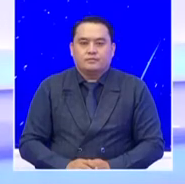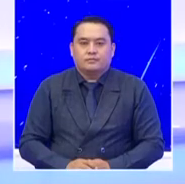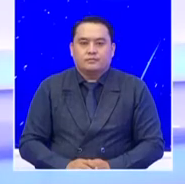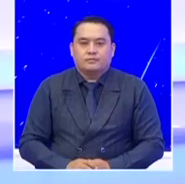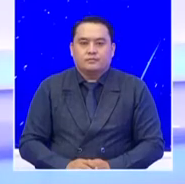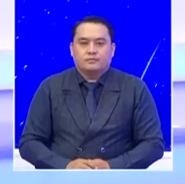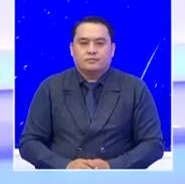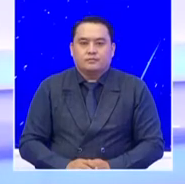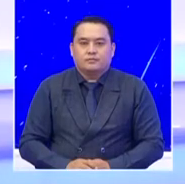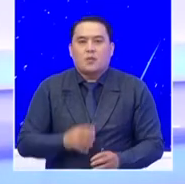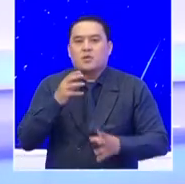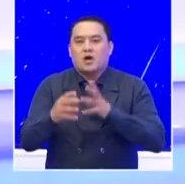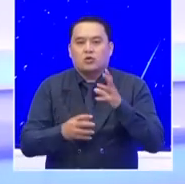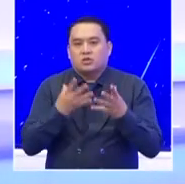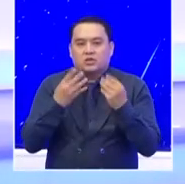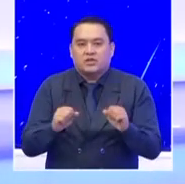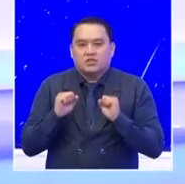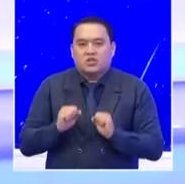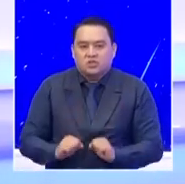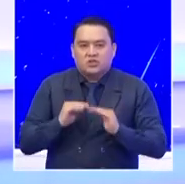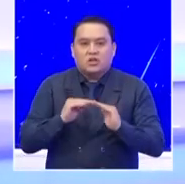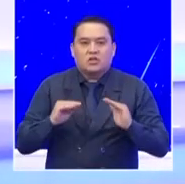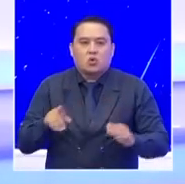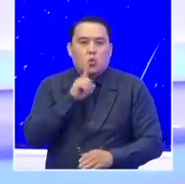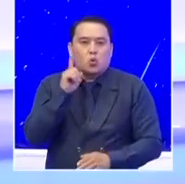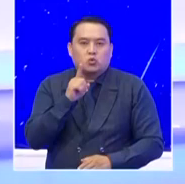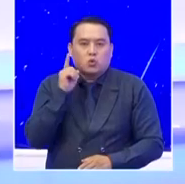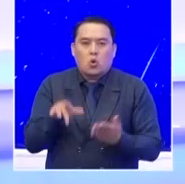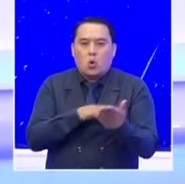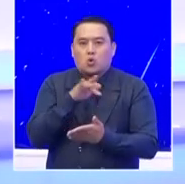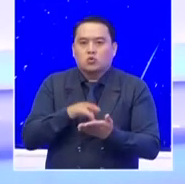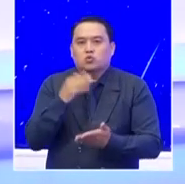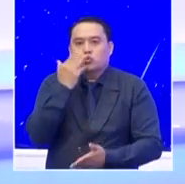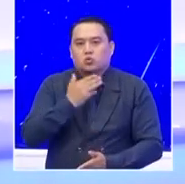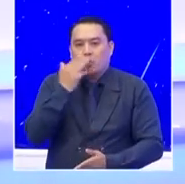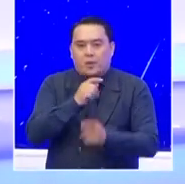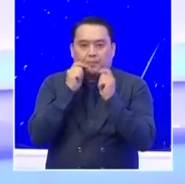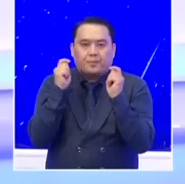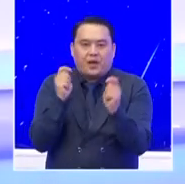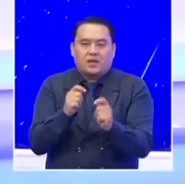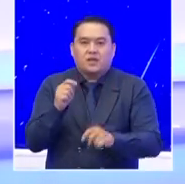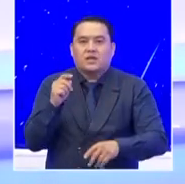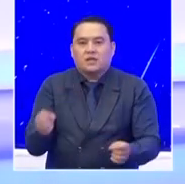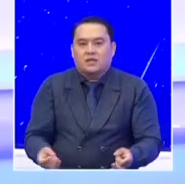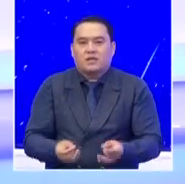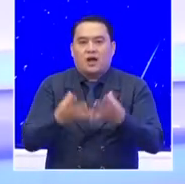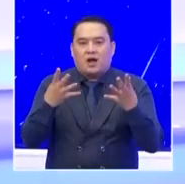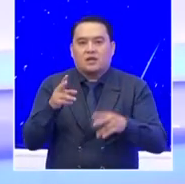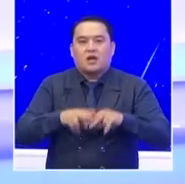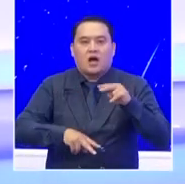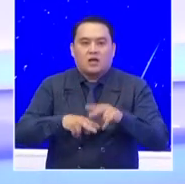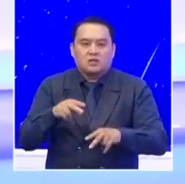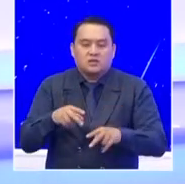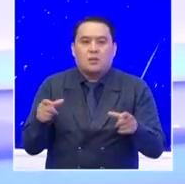Все лучшее детям. В Международный день защиты детей юным жителям города Уштубе подарили яркое настроение. И хотя